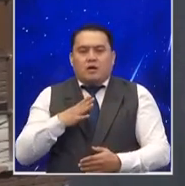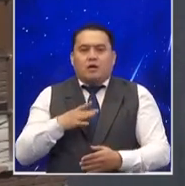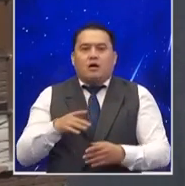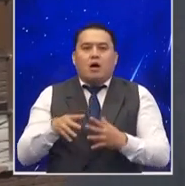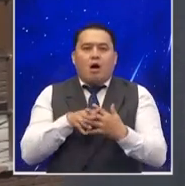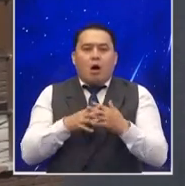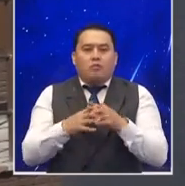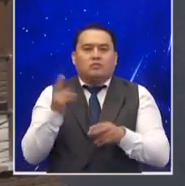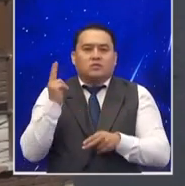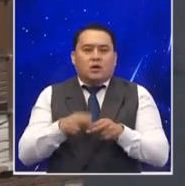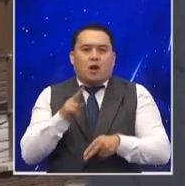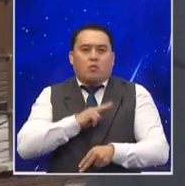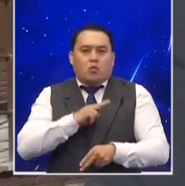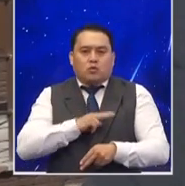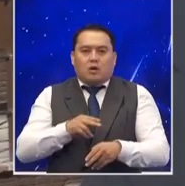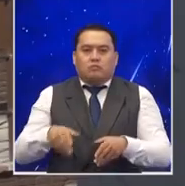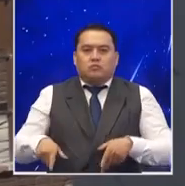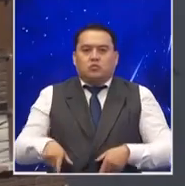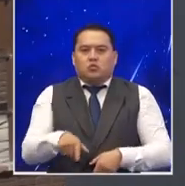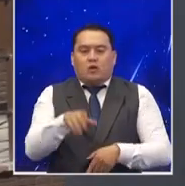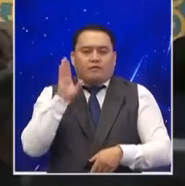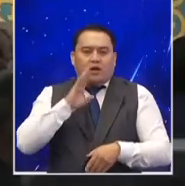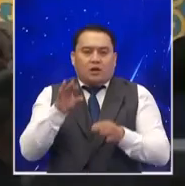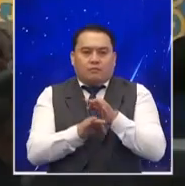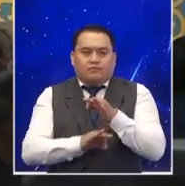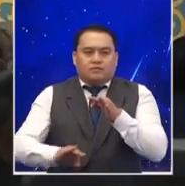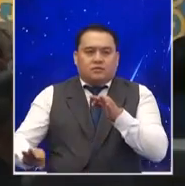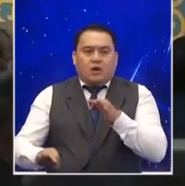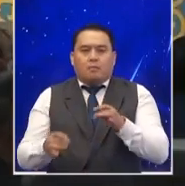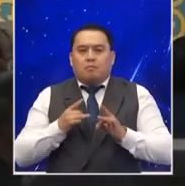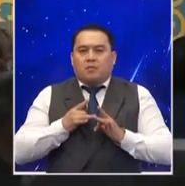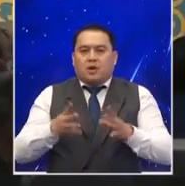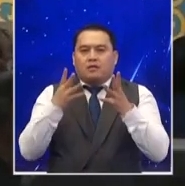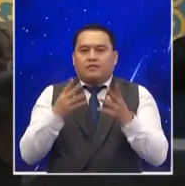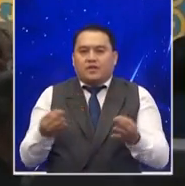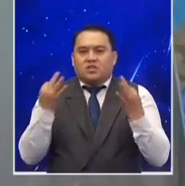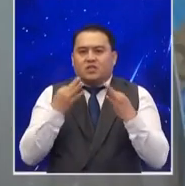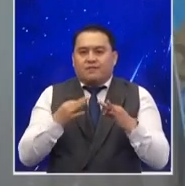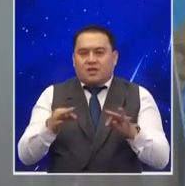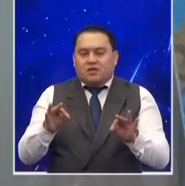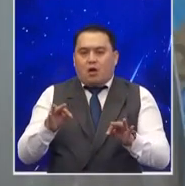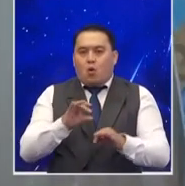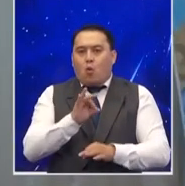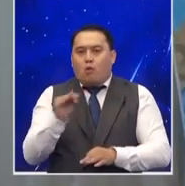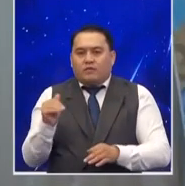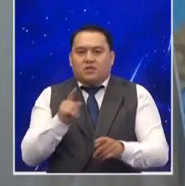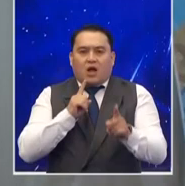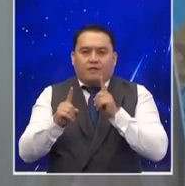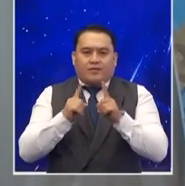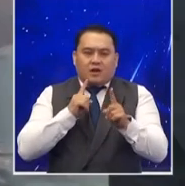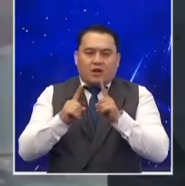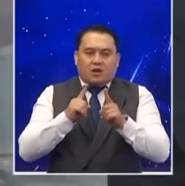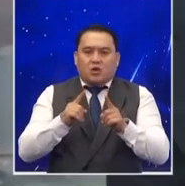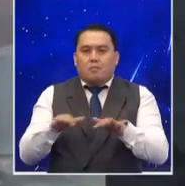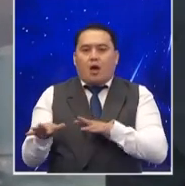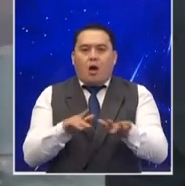ряде аулов завершаются работы по прокладке водопроводных сетей. Кульминацией празднования Дня независимости стало официальное собрание актива района. В